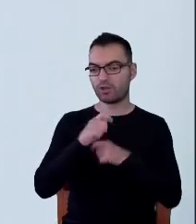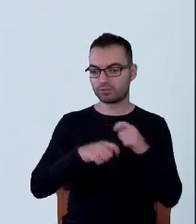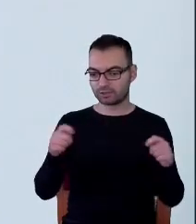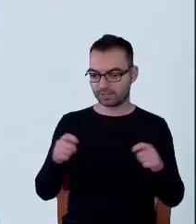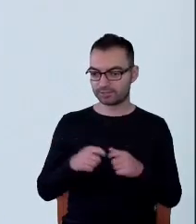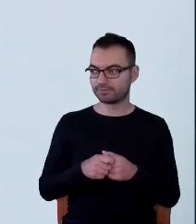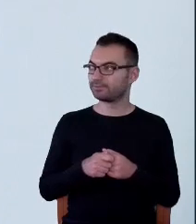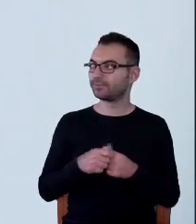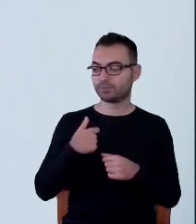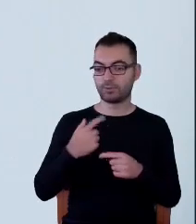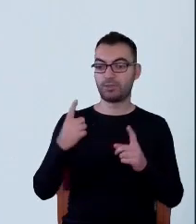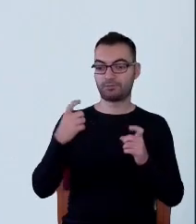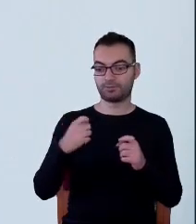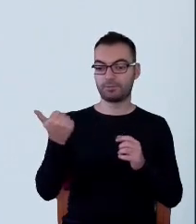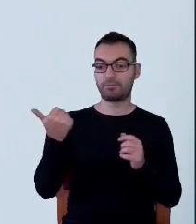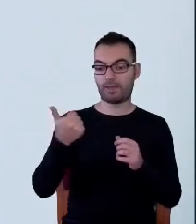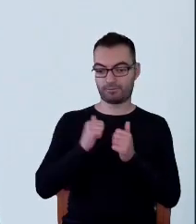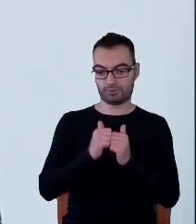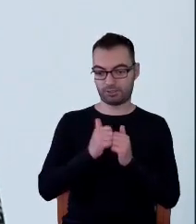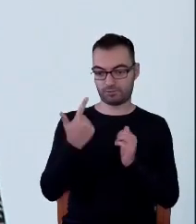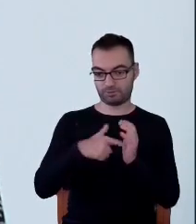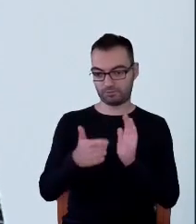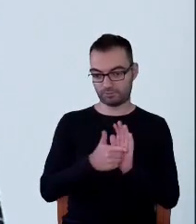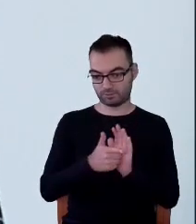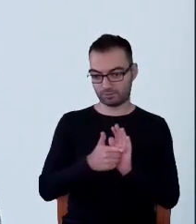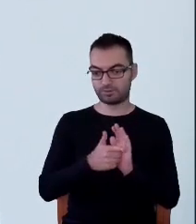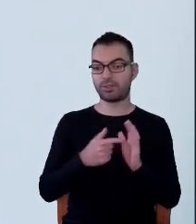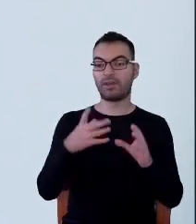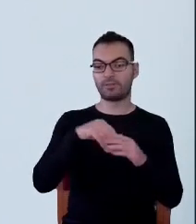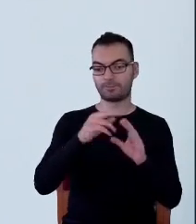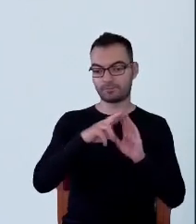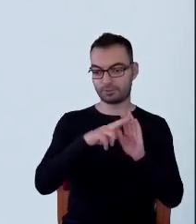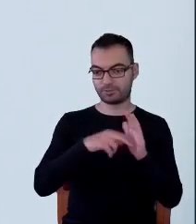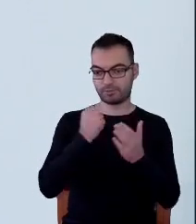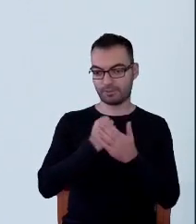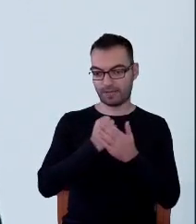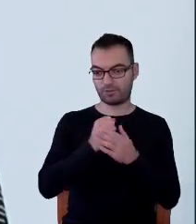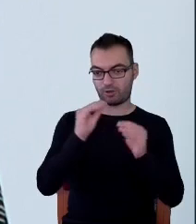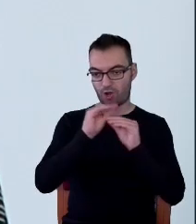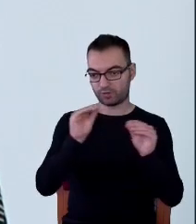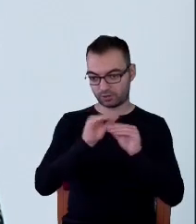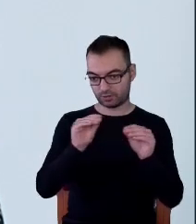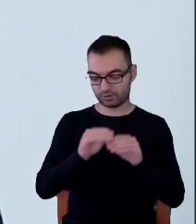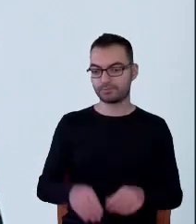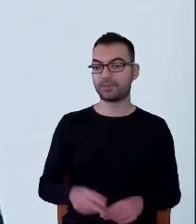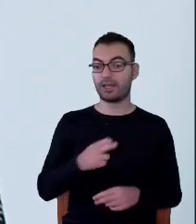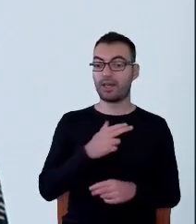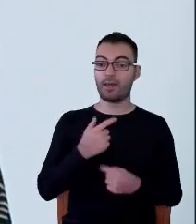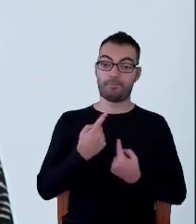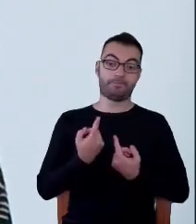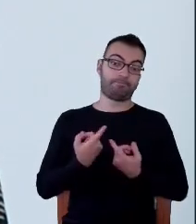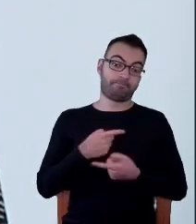zostały od 1 września 2017 roku w przepisach prawa oświatowego, a które w naszej